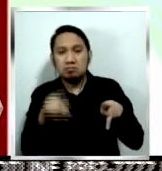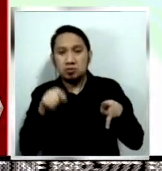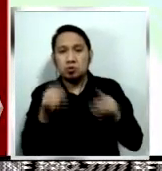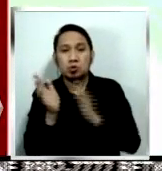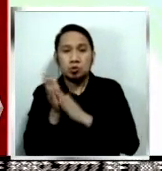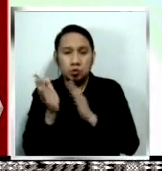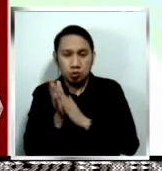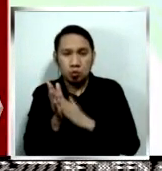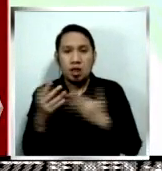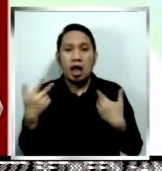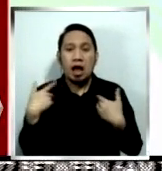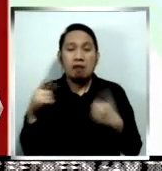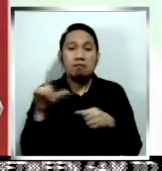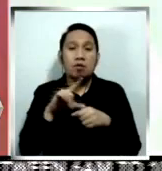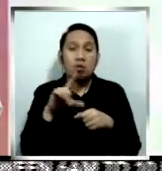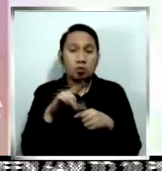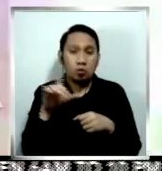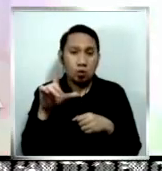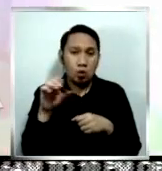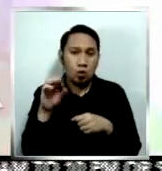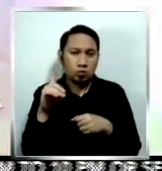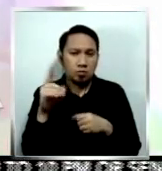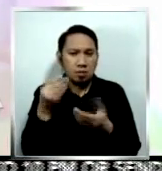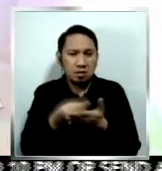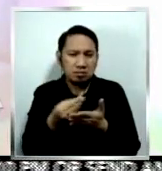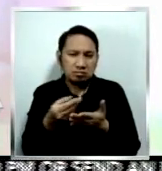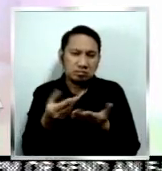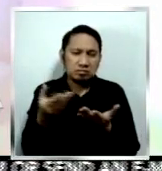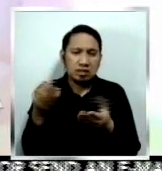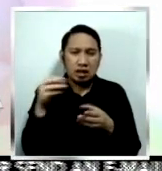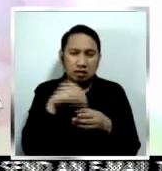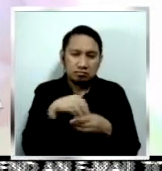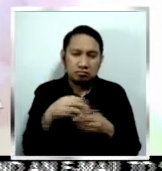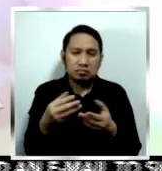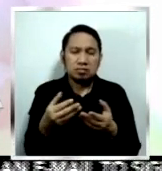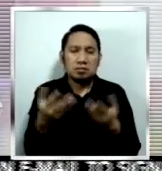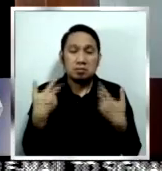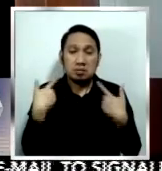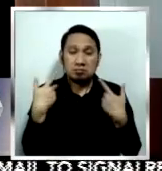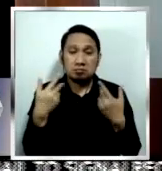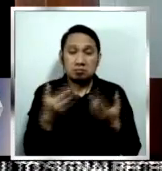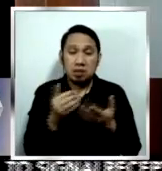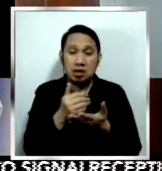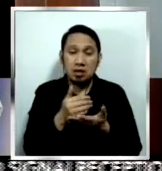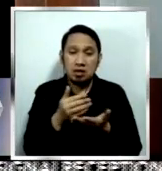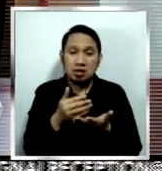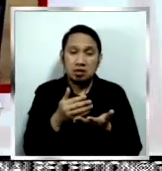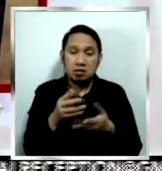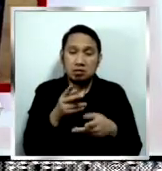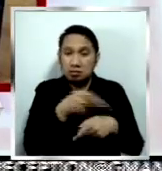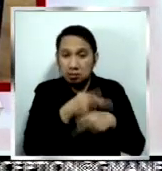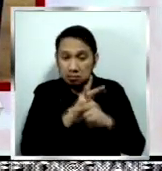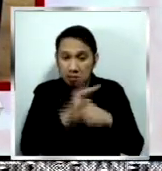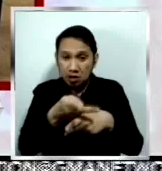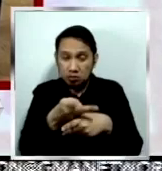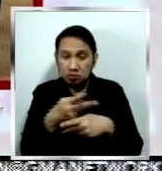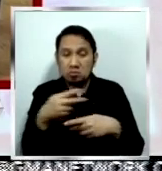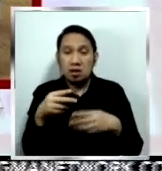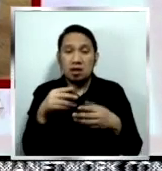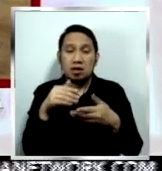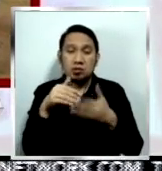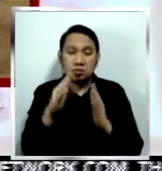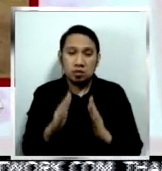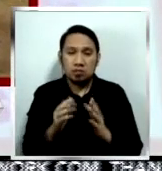mga materials from DepEd Commons. So from that, papahiram yun sa mga estudyante on a scheduled basis. Mula sa Simpleng